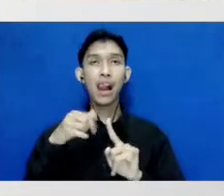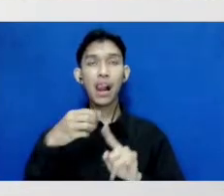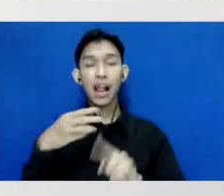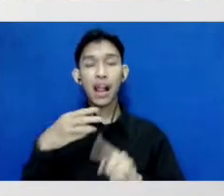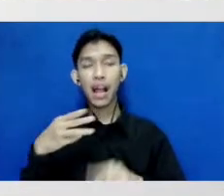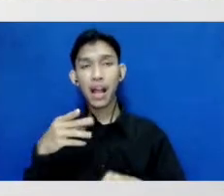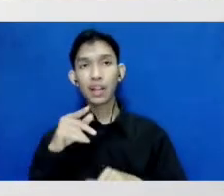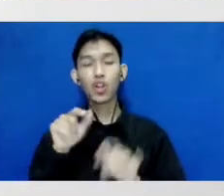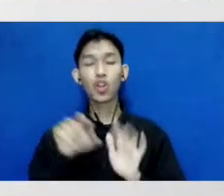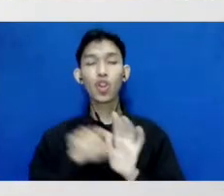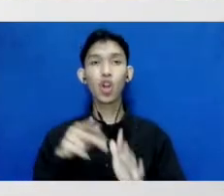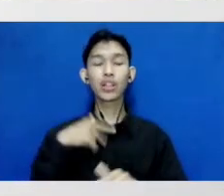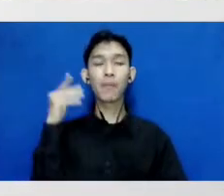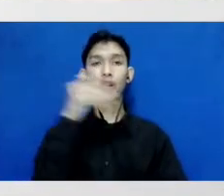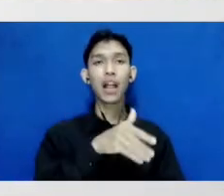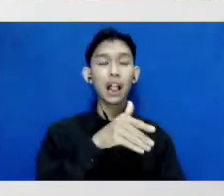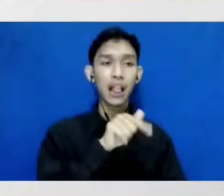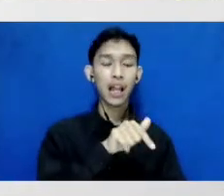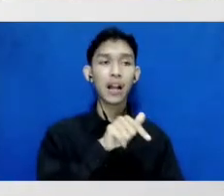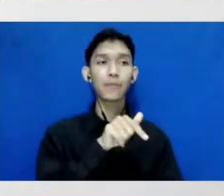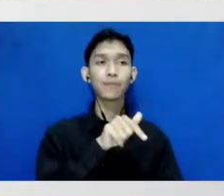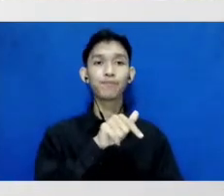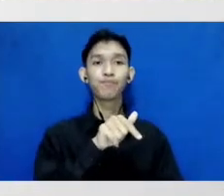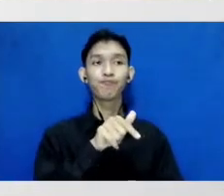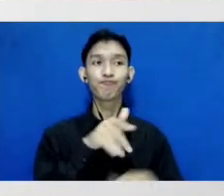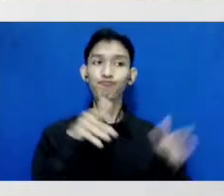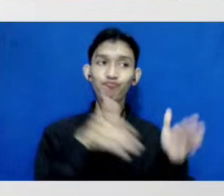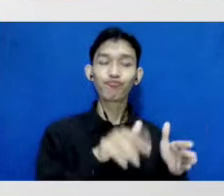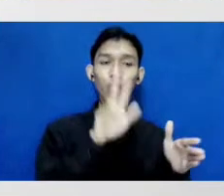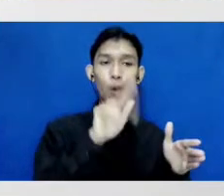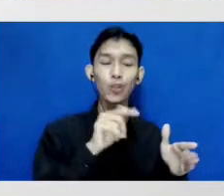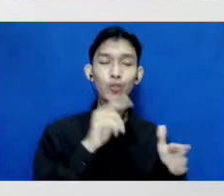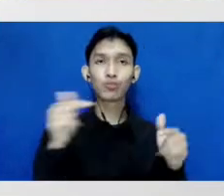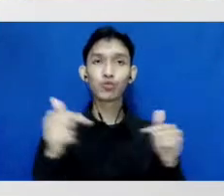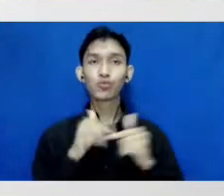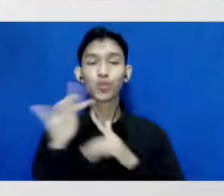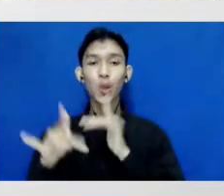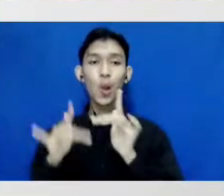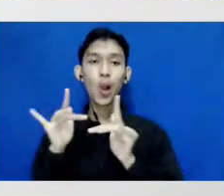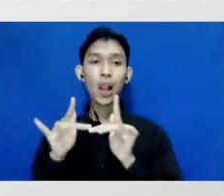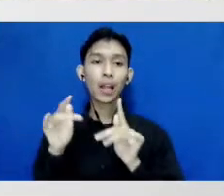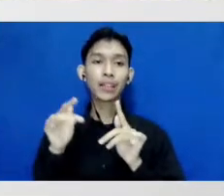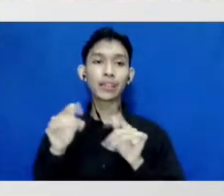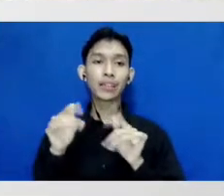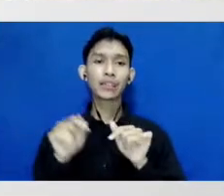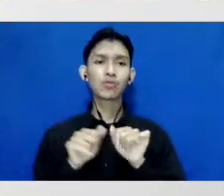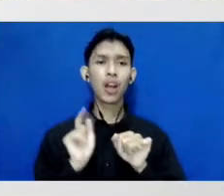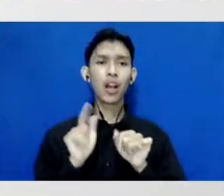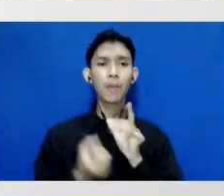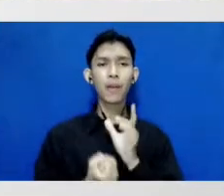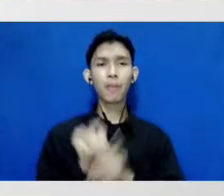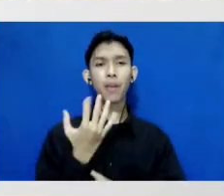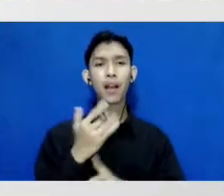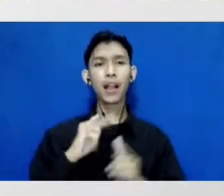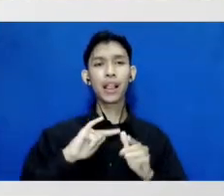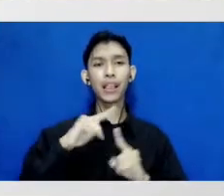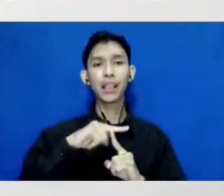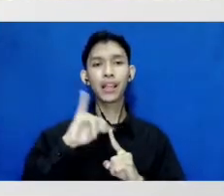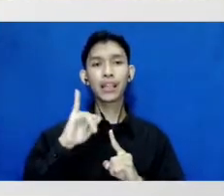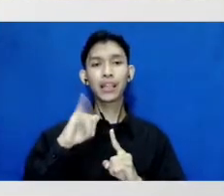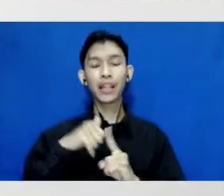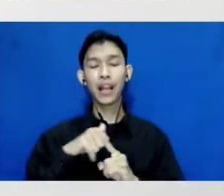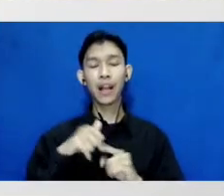rekan, kita harus terkoneksi online untuk bisa menyaksikannya saat ini. Nah, karena perkembangan TIK yang begitu pesat